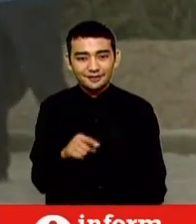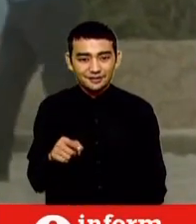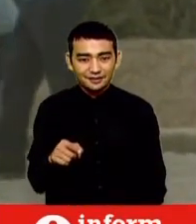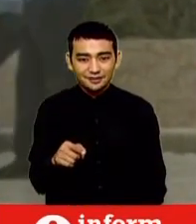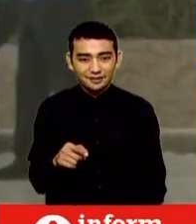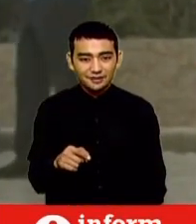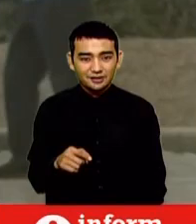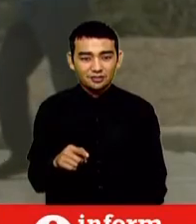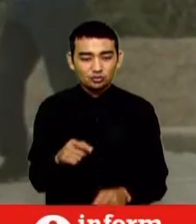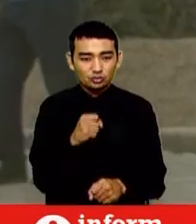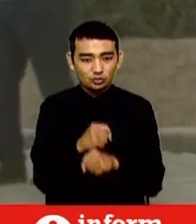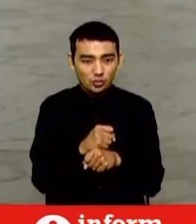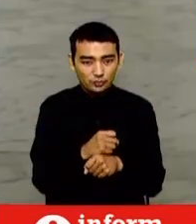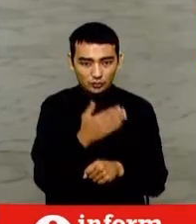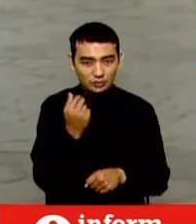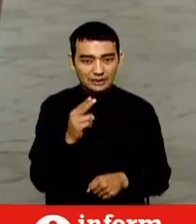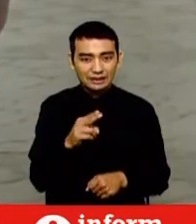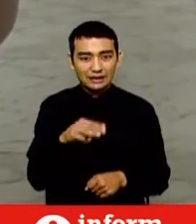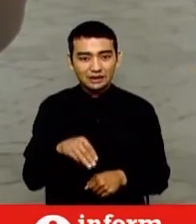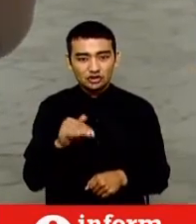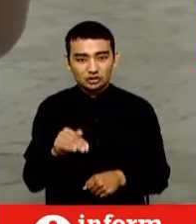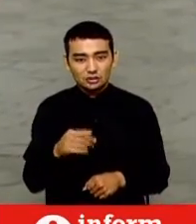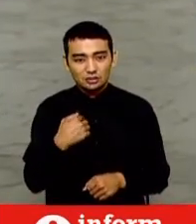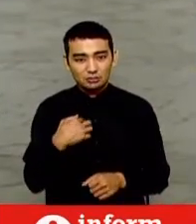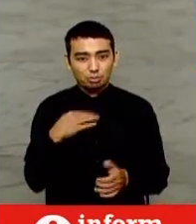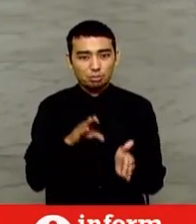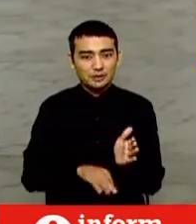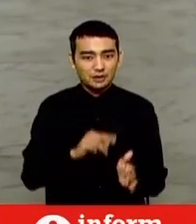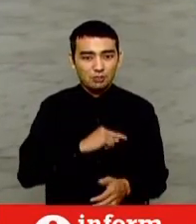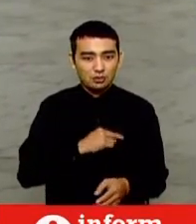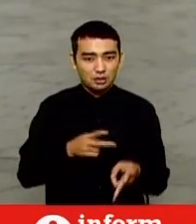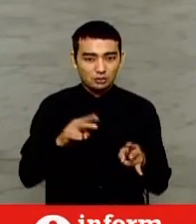оған тоқтатқан жоқ КТЖ. Мен жұмыссыз қалдырмақ болып отыр.